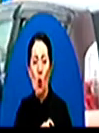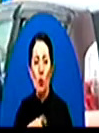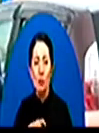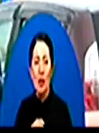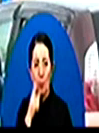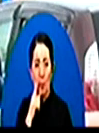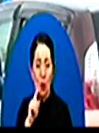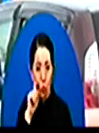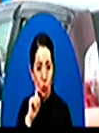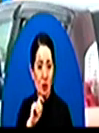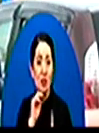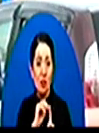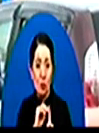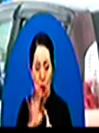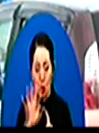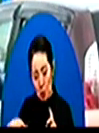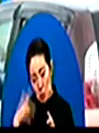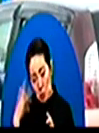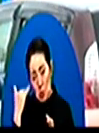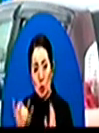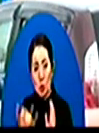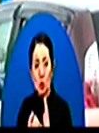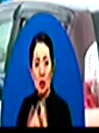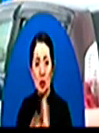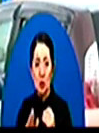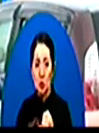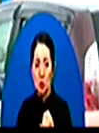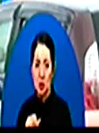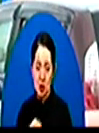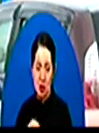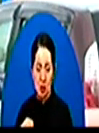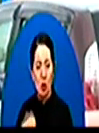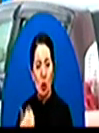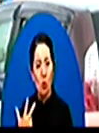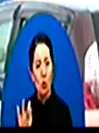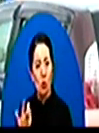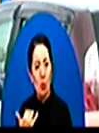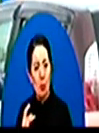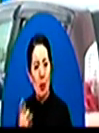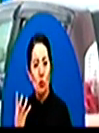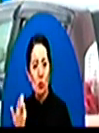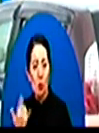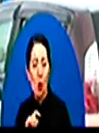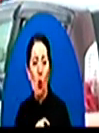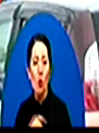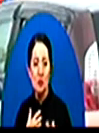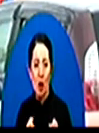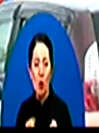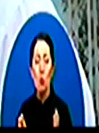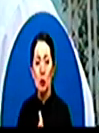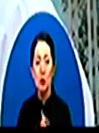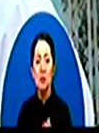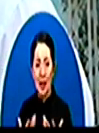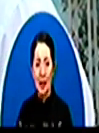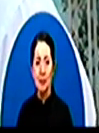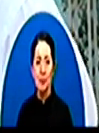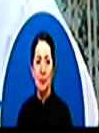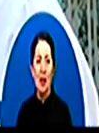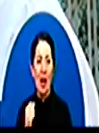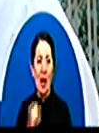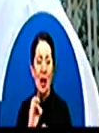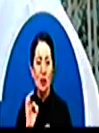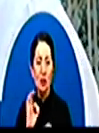Тун утгахгүй энэ 6 сарын төгсгөл гэхэд бол манай иргэдийн хувьд бол 3-4-р байраа хөвчилж авах боломж одоо бүрдэж байгаа. Ажиллагуудыг